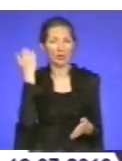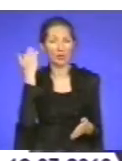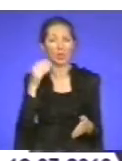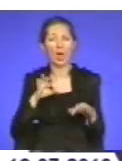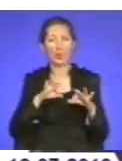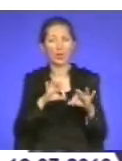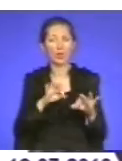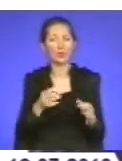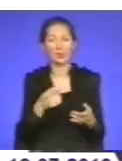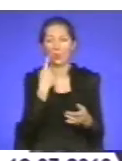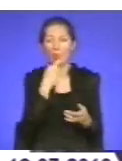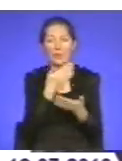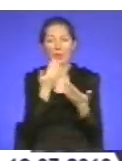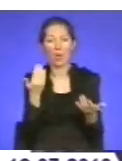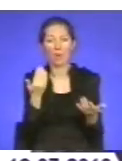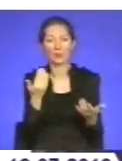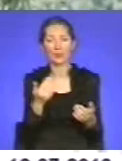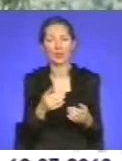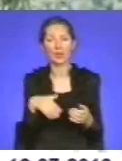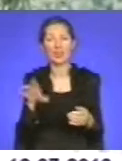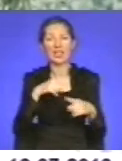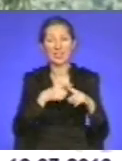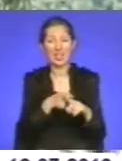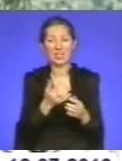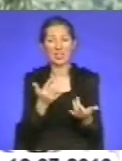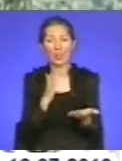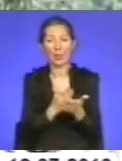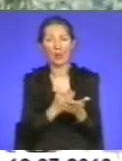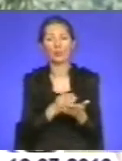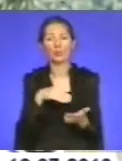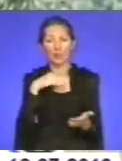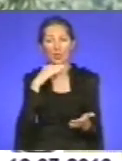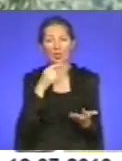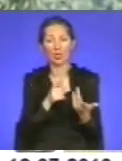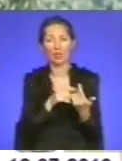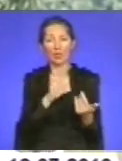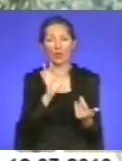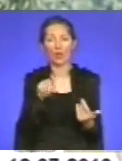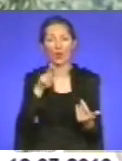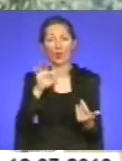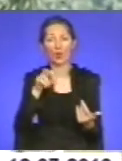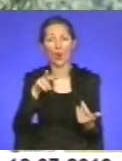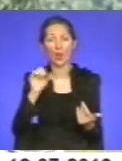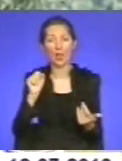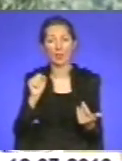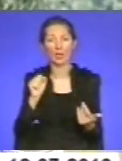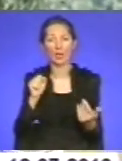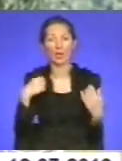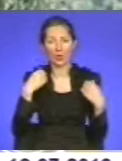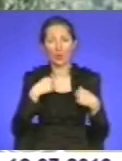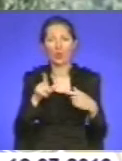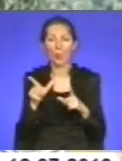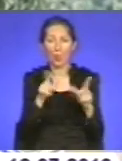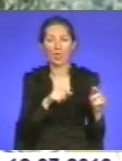мови немає. Вся техніка, ми ще маємо зараз в достатній кількості водолазних апаратів, щоб виїхати на пошуки